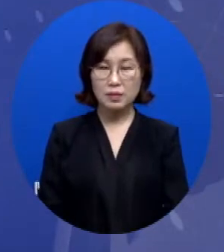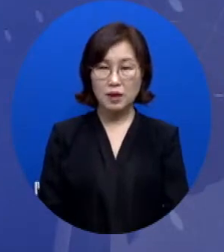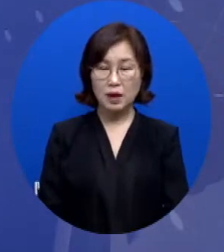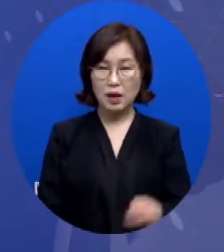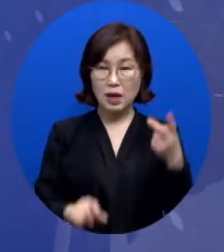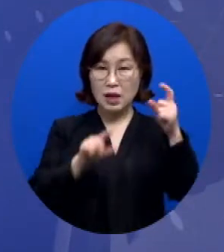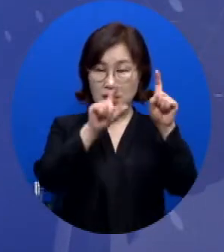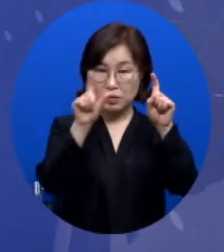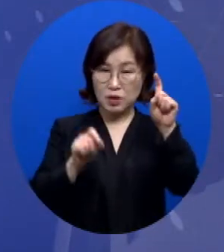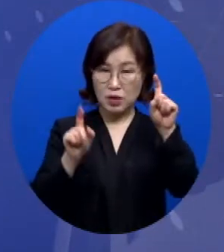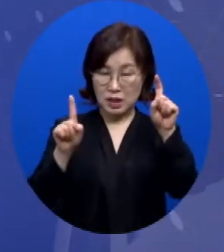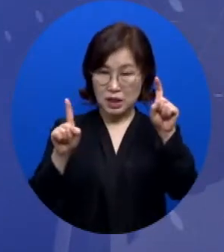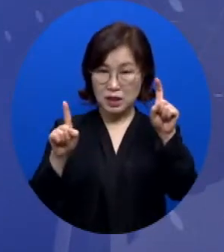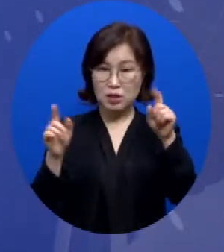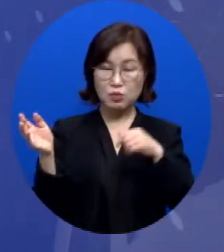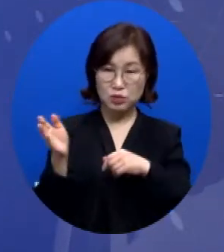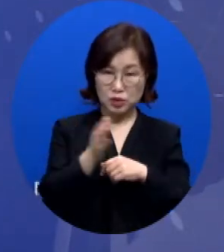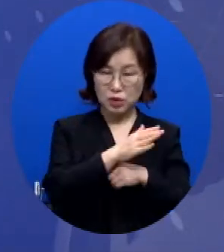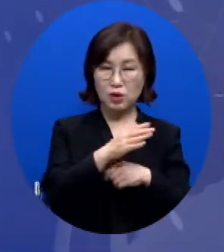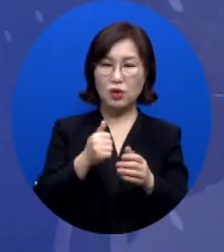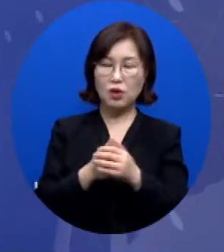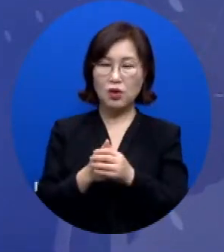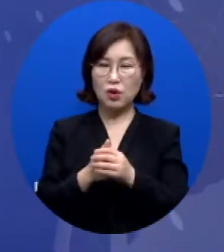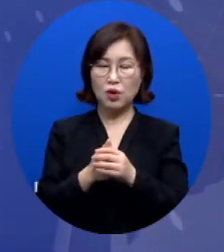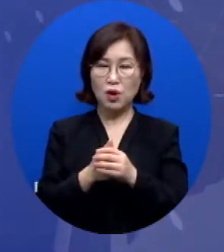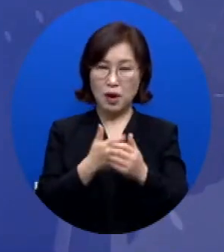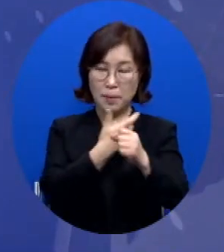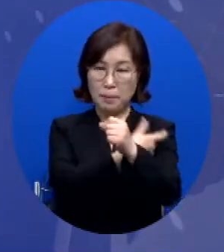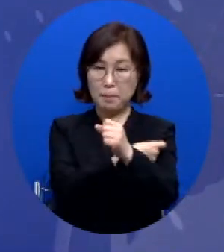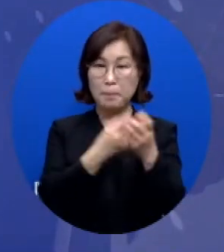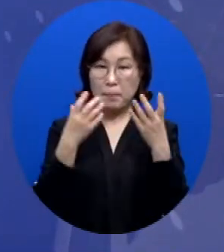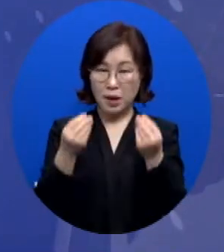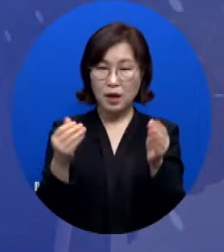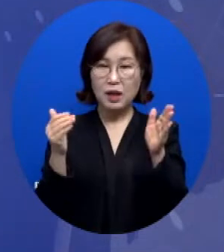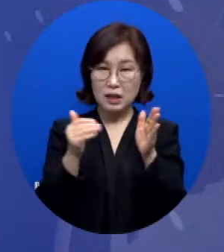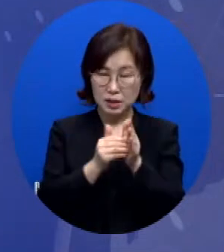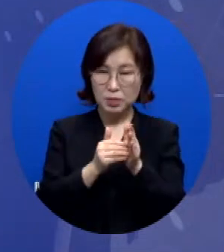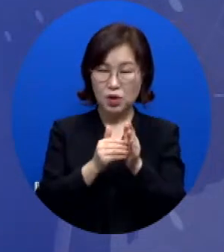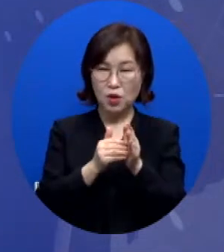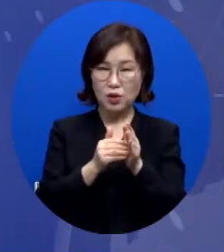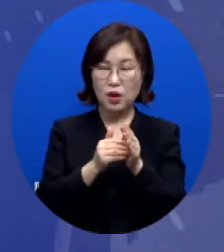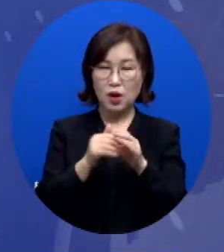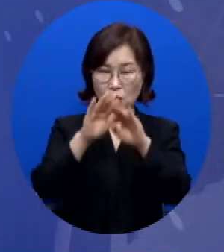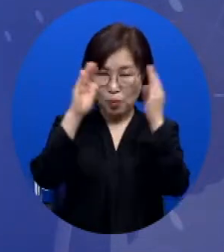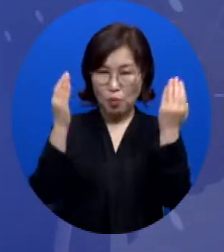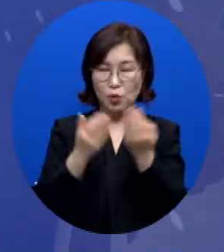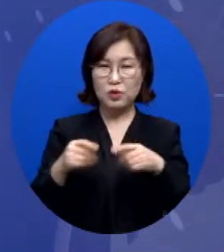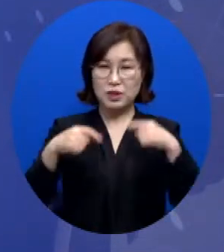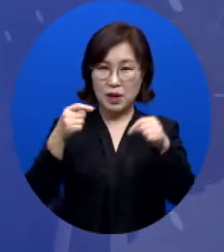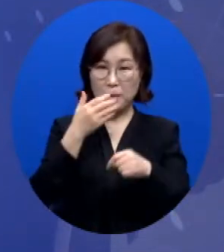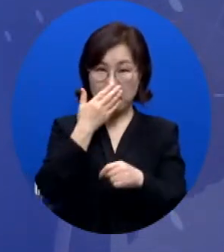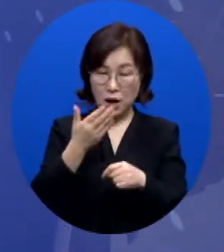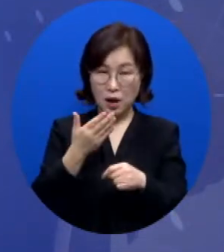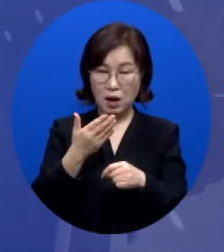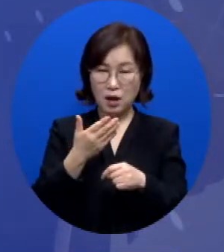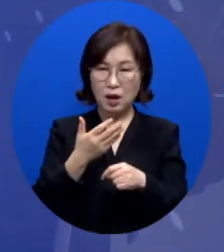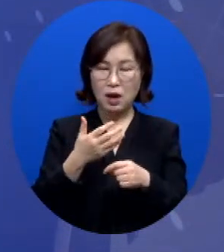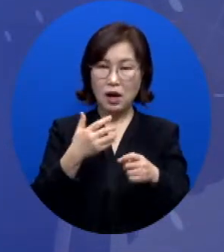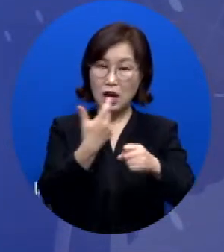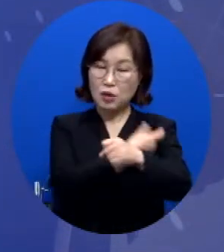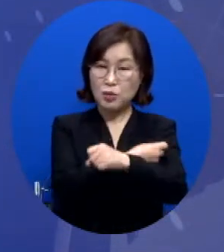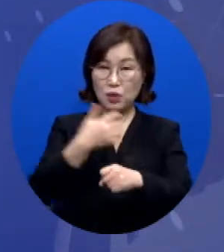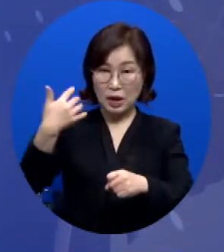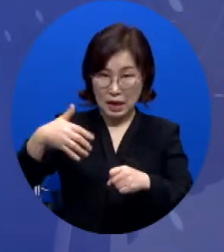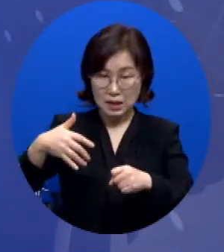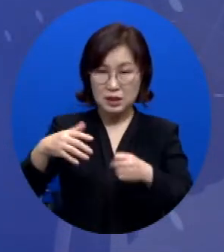백신 접종 완료자만 참석한다면 인원 제한 없이 대면 예배가 가능합니다. 미접종자를 포함할 경우에는 예배당